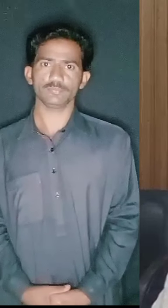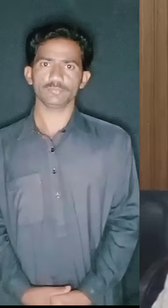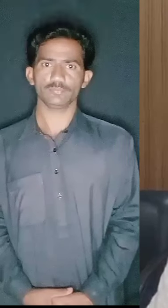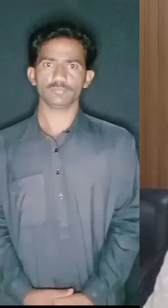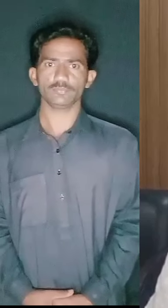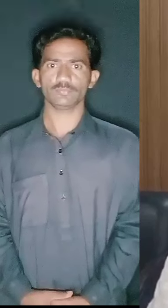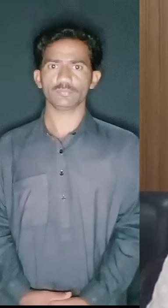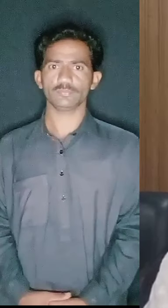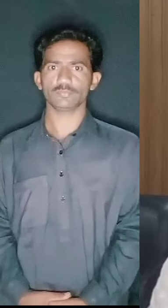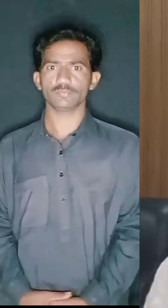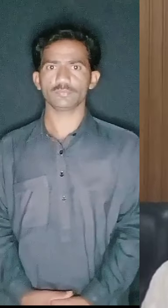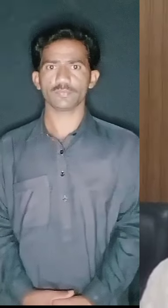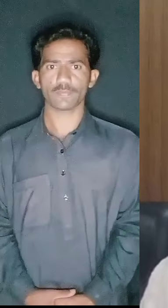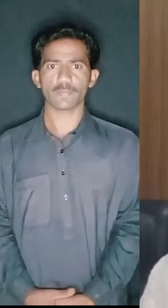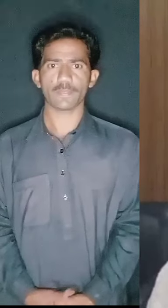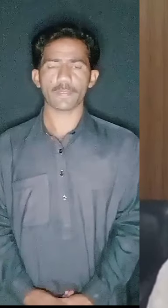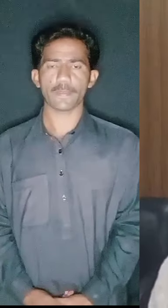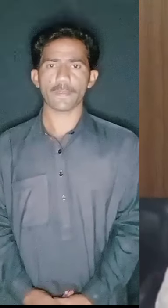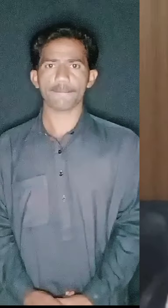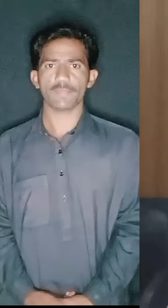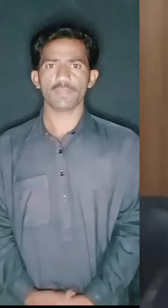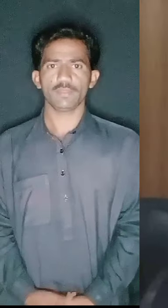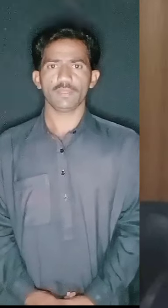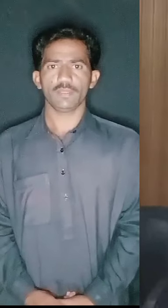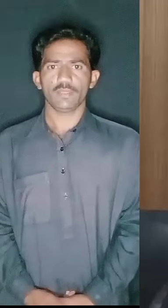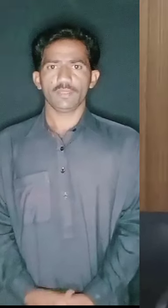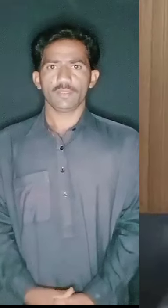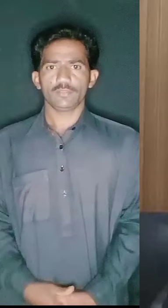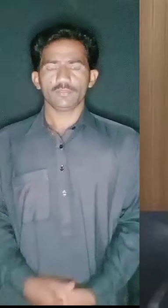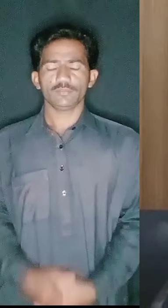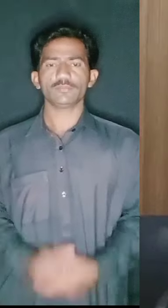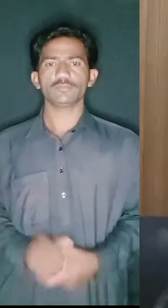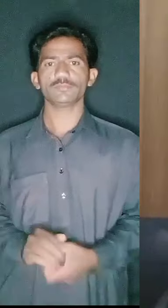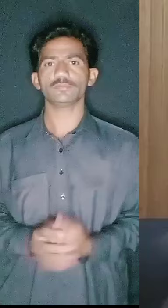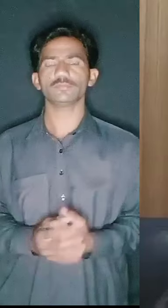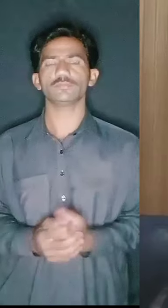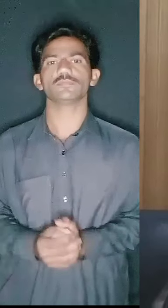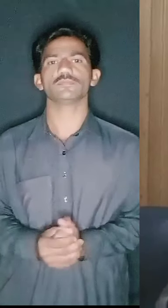आप दोनों एक दूसरे से? जी जी जी